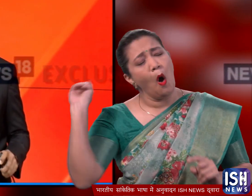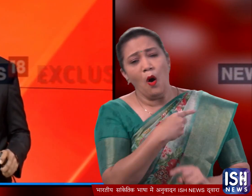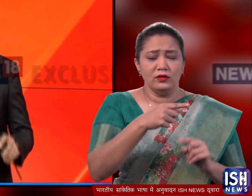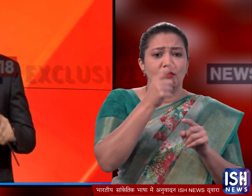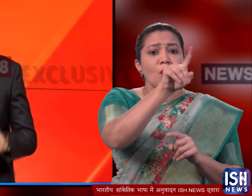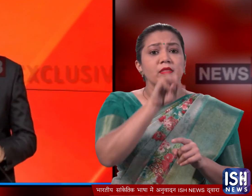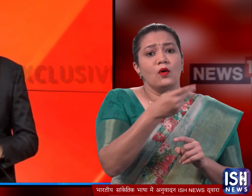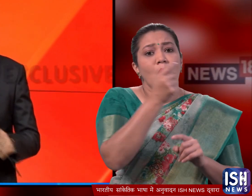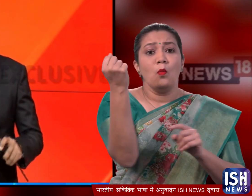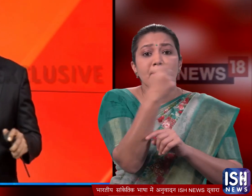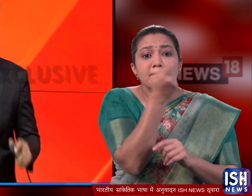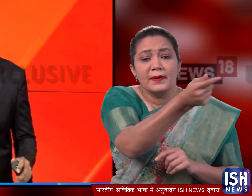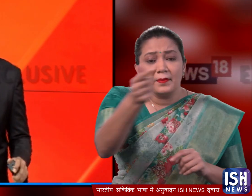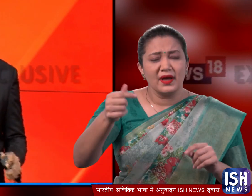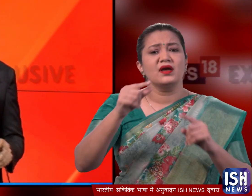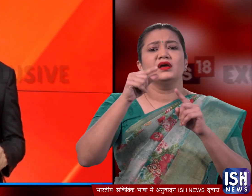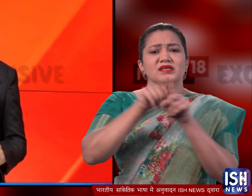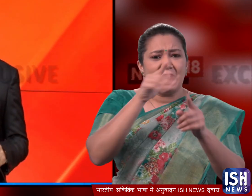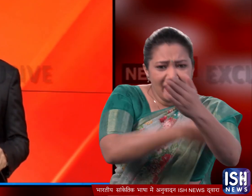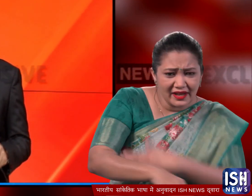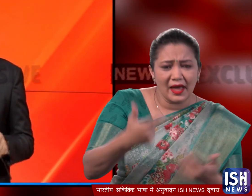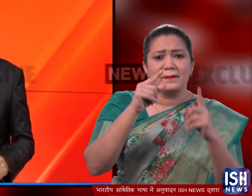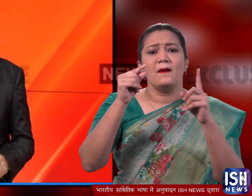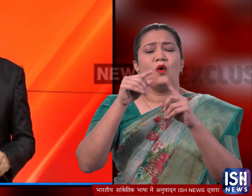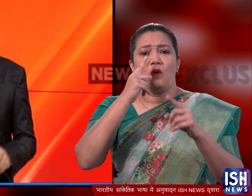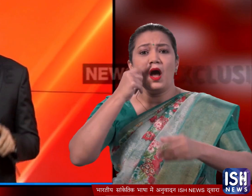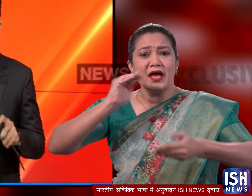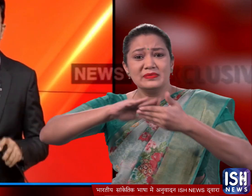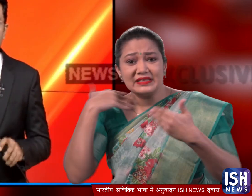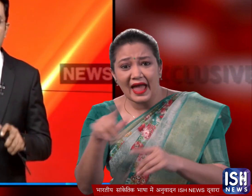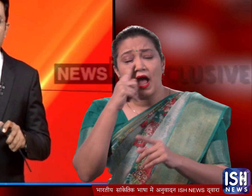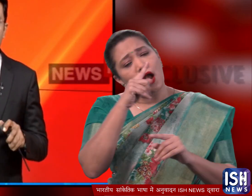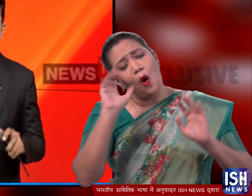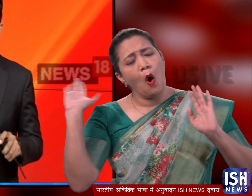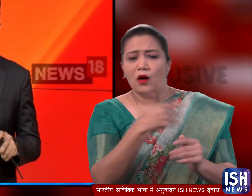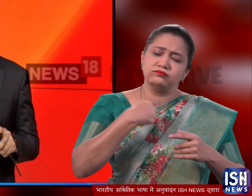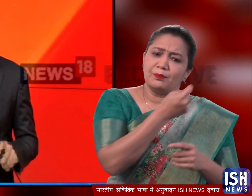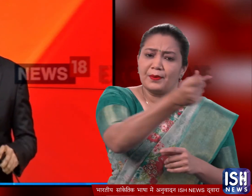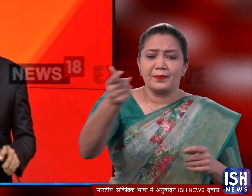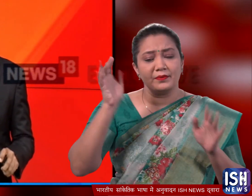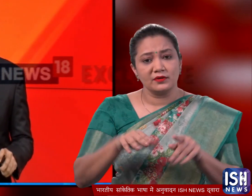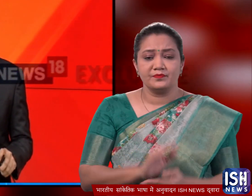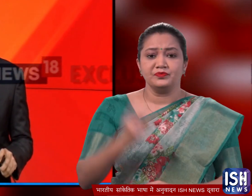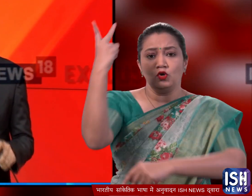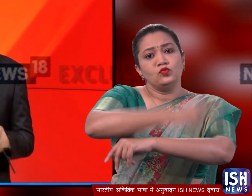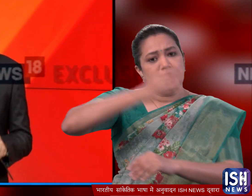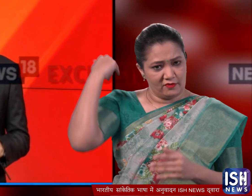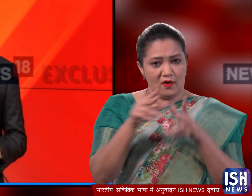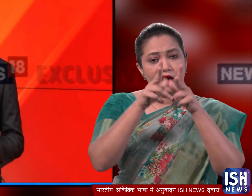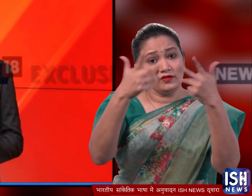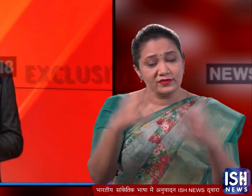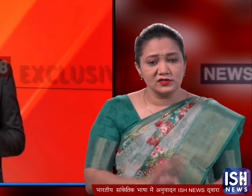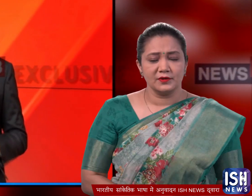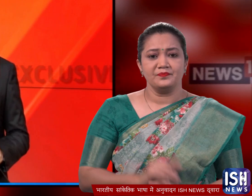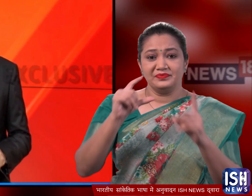वादा किया है और यह रकम विधवा या दिव्यांग पेंशन पा रही महिलाओं को भी मिलेगी। यह बात दिल्ली के सीएम केजरीवाल ने 2 दिन पहले कही थी, जिस पर